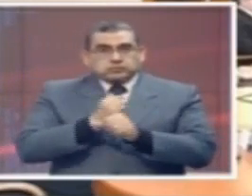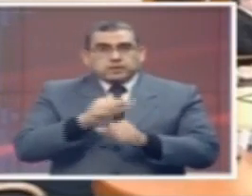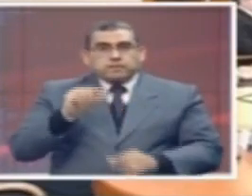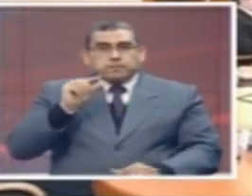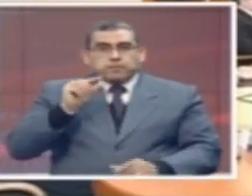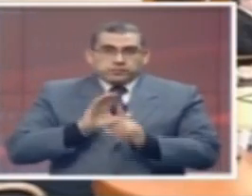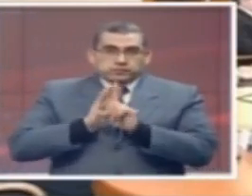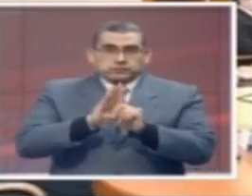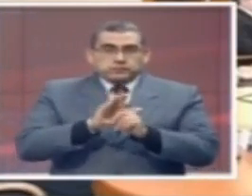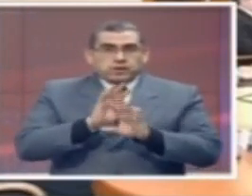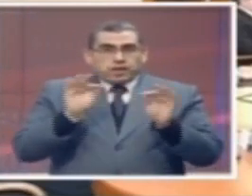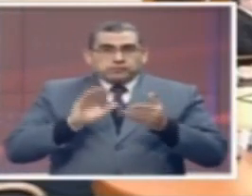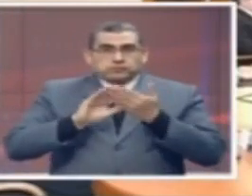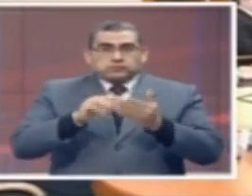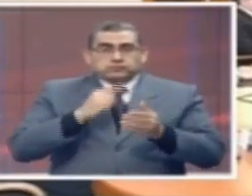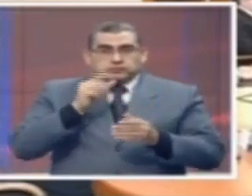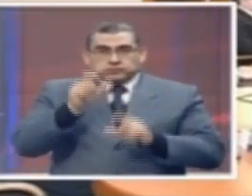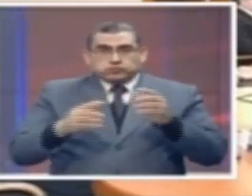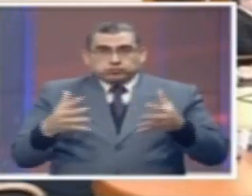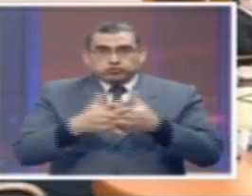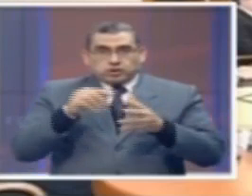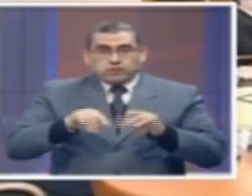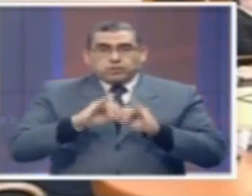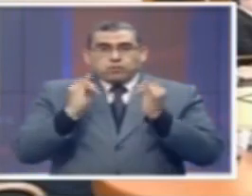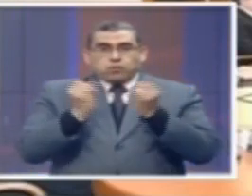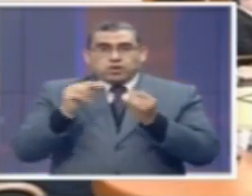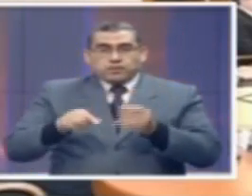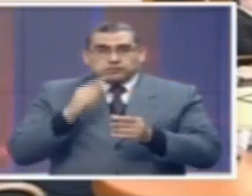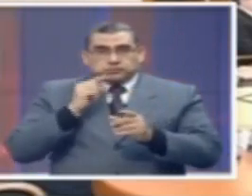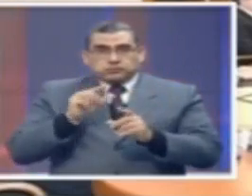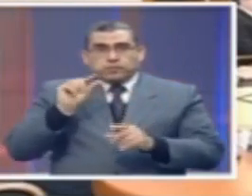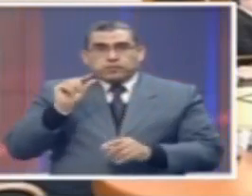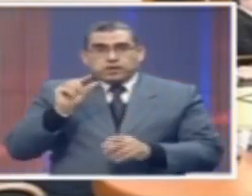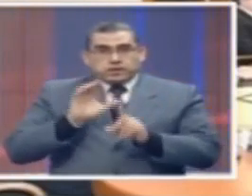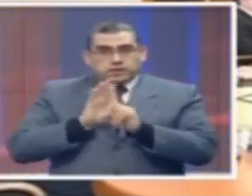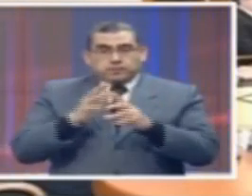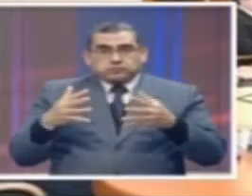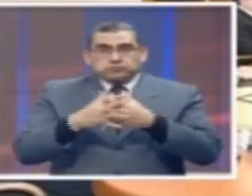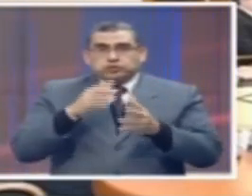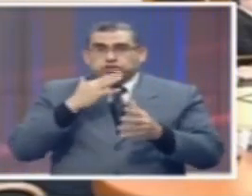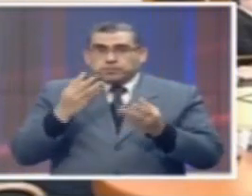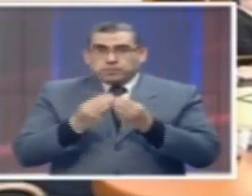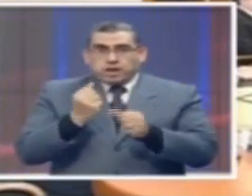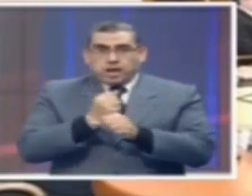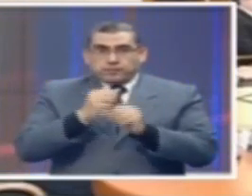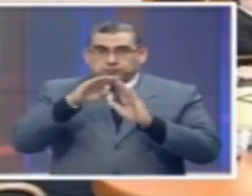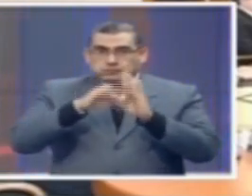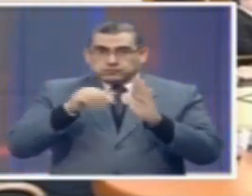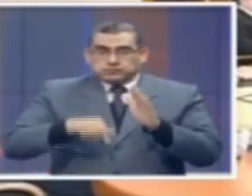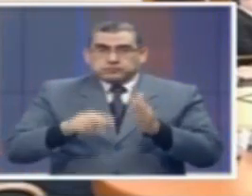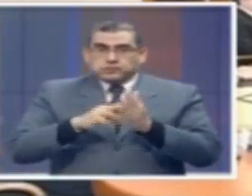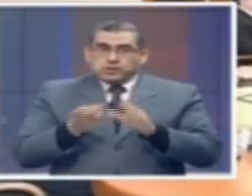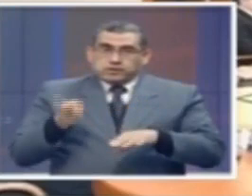البرامج الداعمة للتوعية البيئية والمشاركة المجتمعية ودمج الشباب في هذا الإطار،